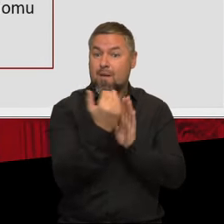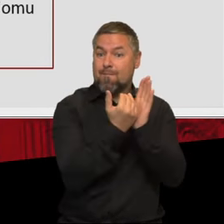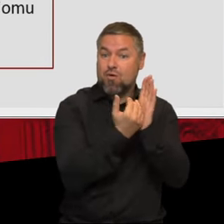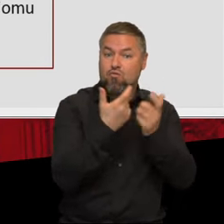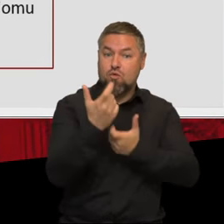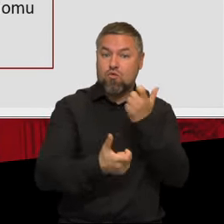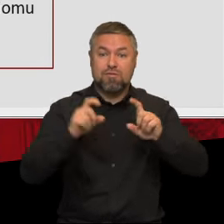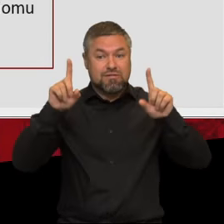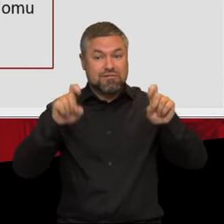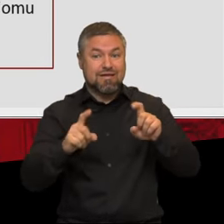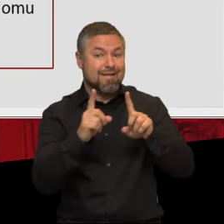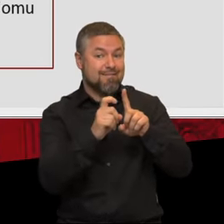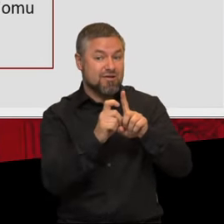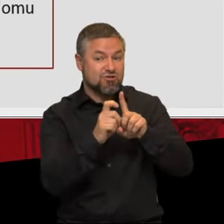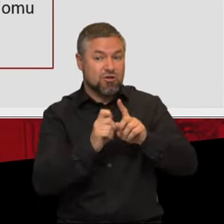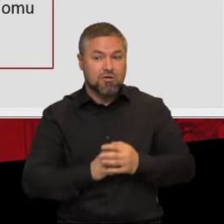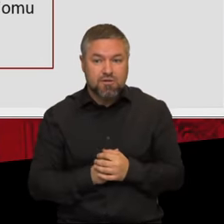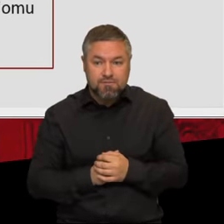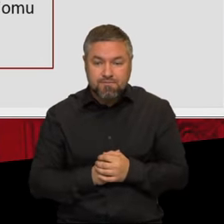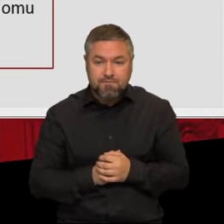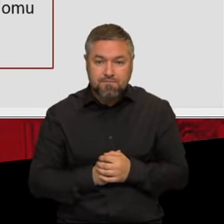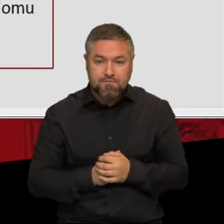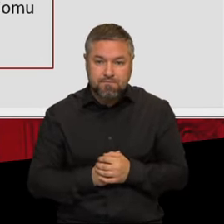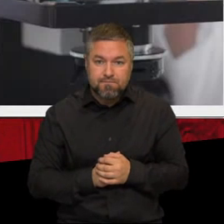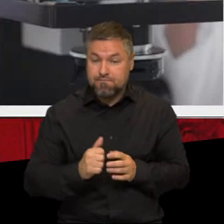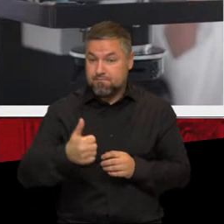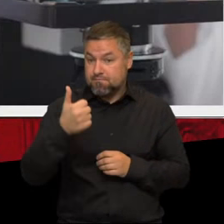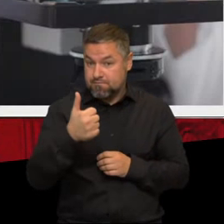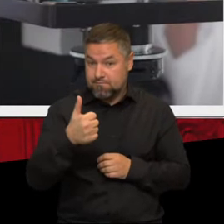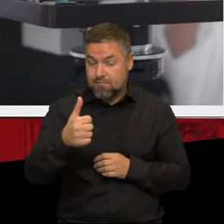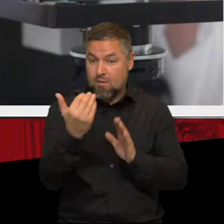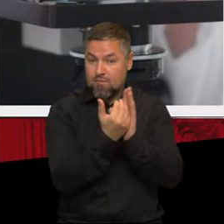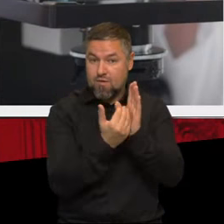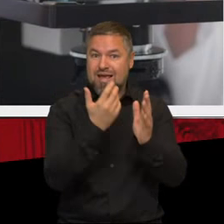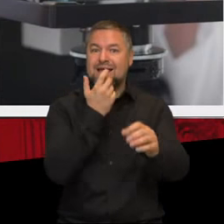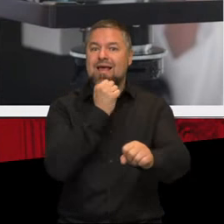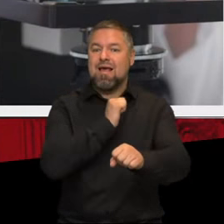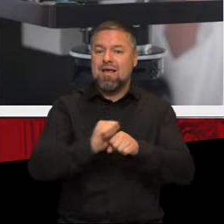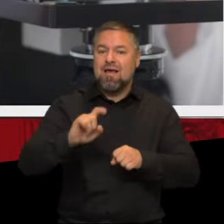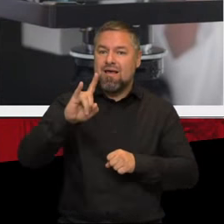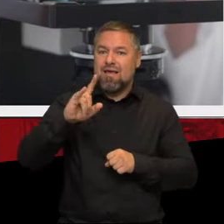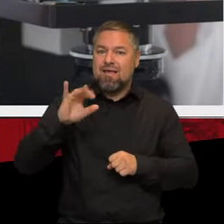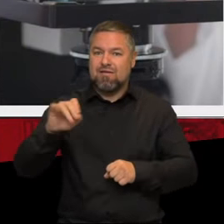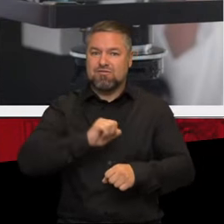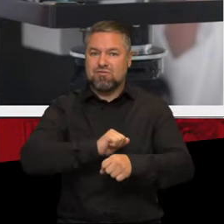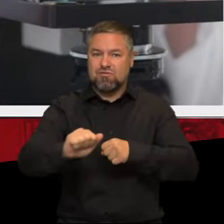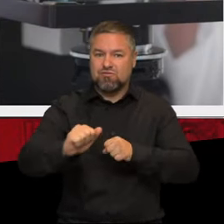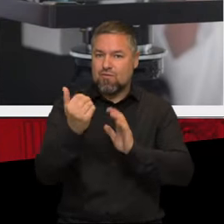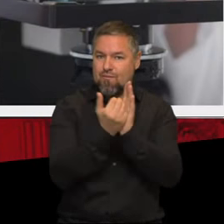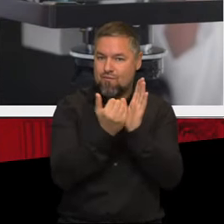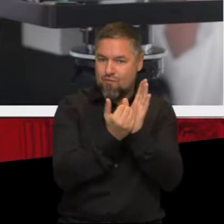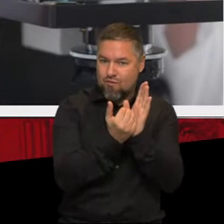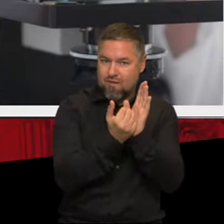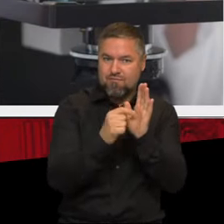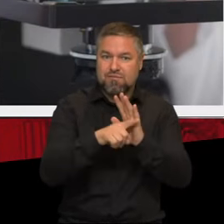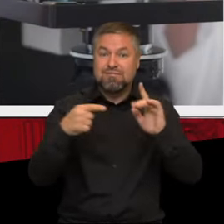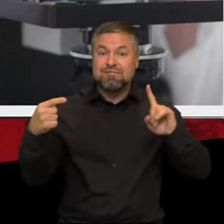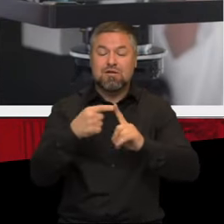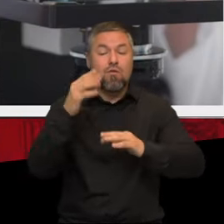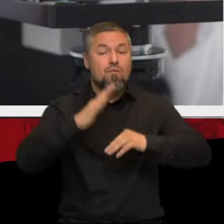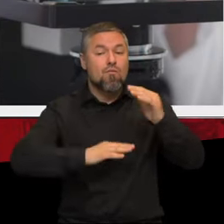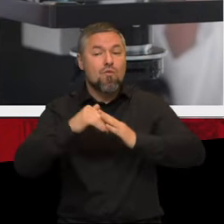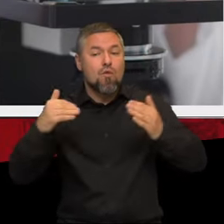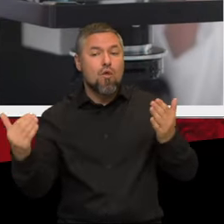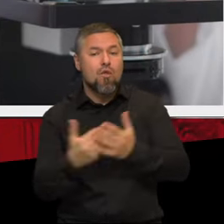które zostaną uruchomione w październiku. Pierwszy z nich to program YES, Young Excellent Scientist Program. Jego celem jest